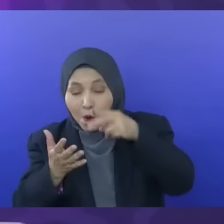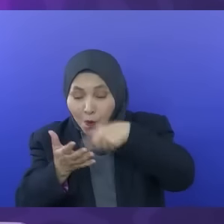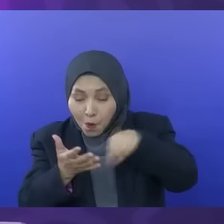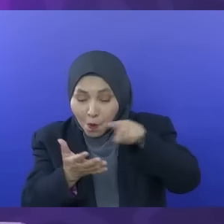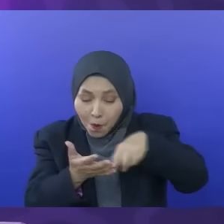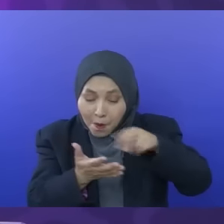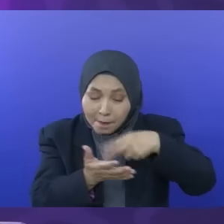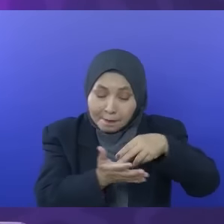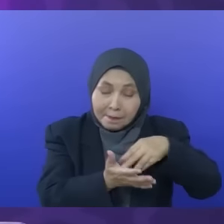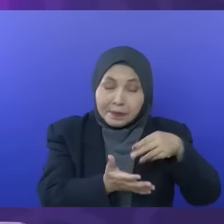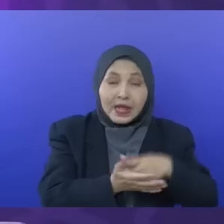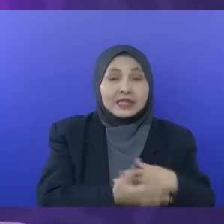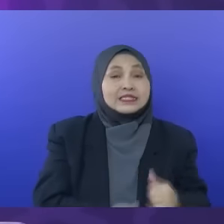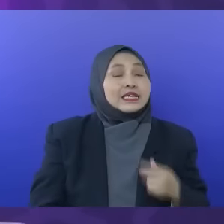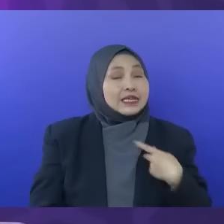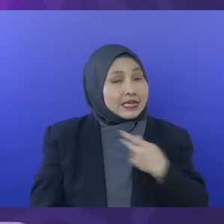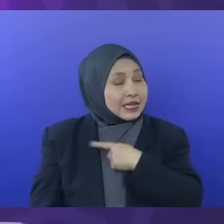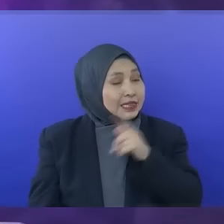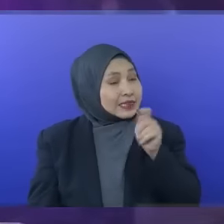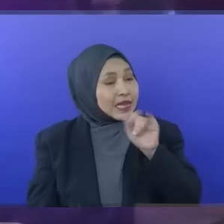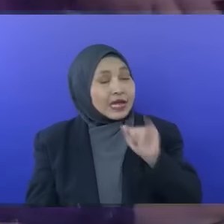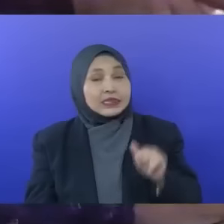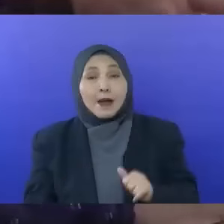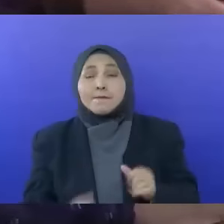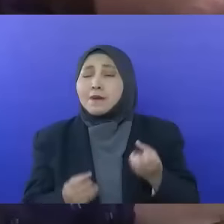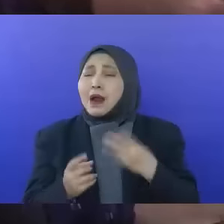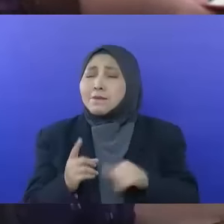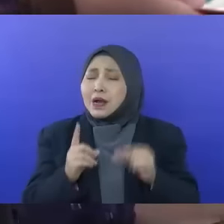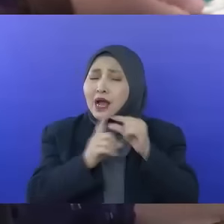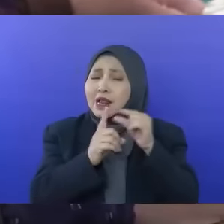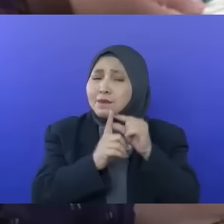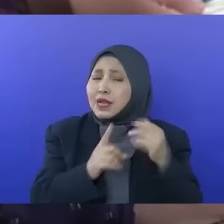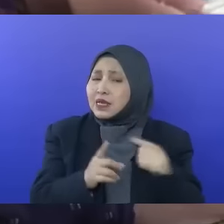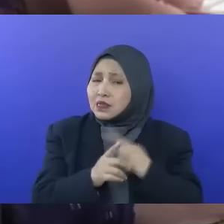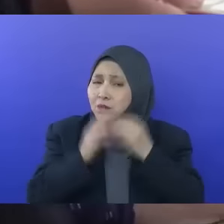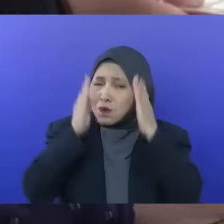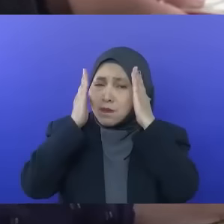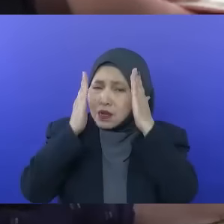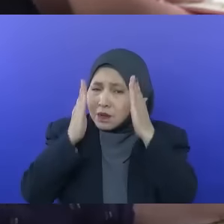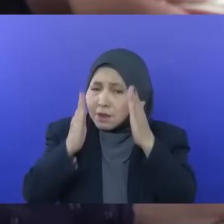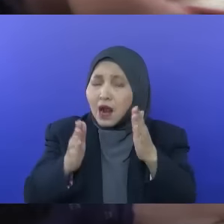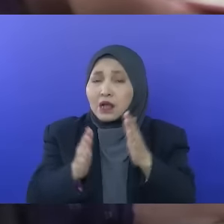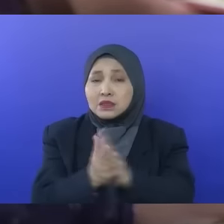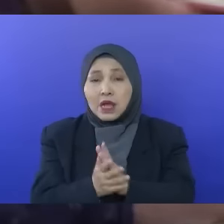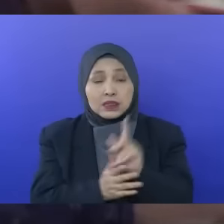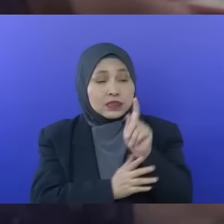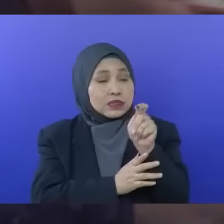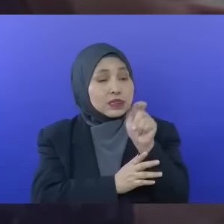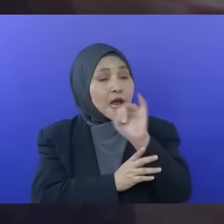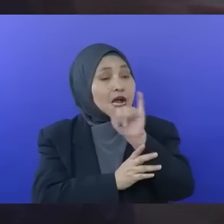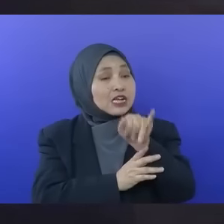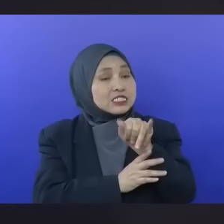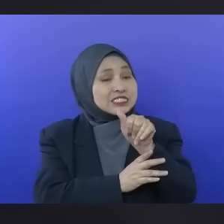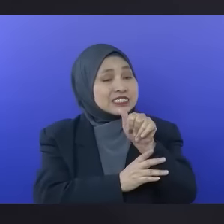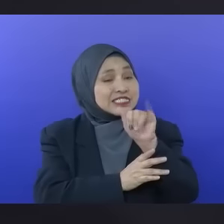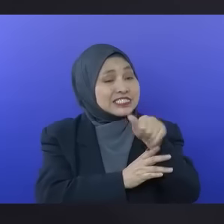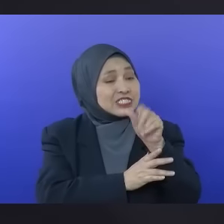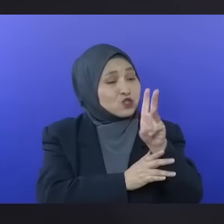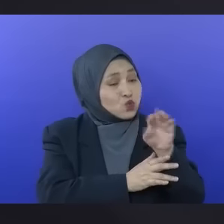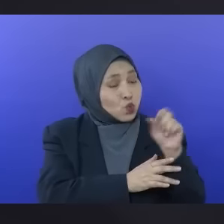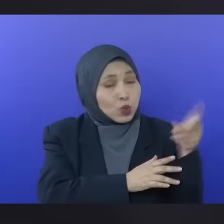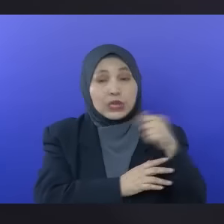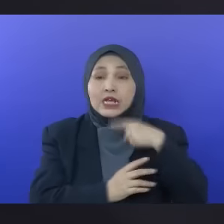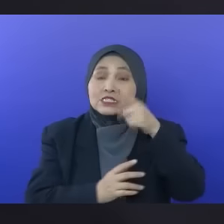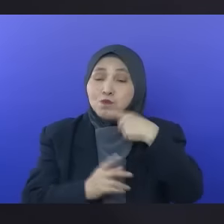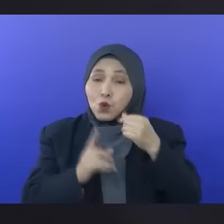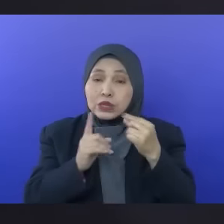melihat beberapa kalimah yang kita perlu beri perhatian dari segi tajwid dan juga sebutan sebutan Huruf yang